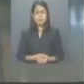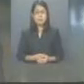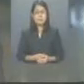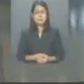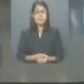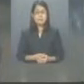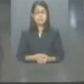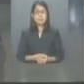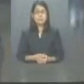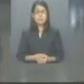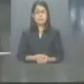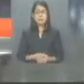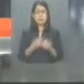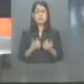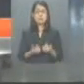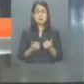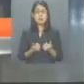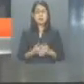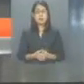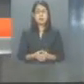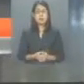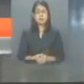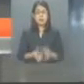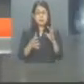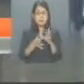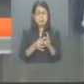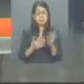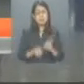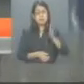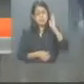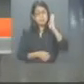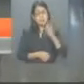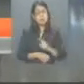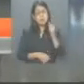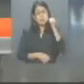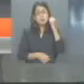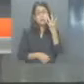ากับว่าในขณะนี้นะครับในเรื่องของกรอบเวลาในการอภิปรายนั้นก็เป็นไปตามความ